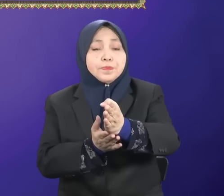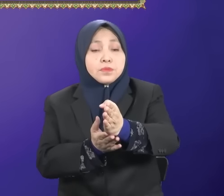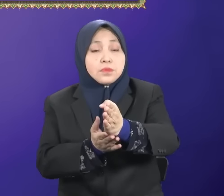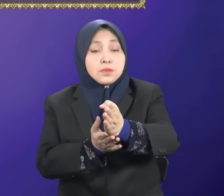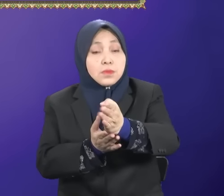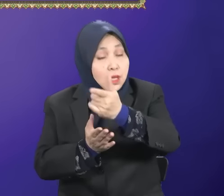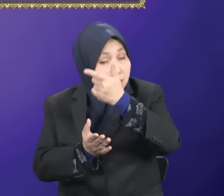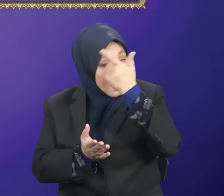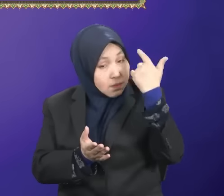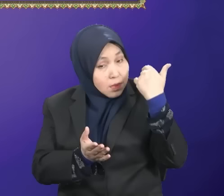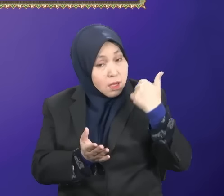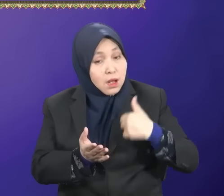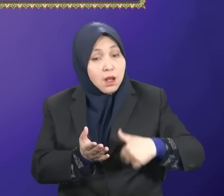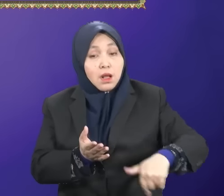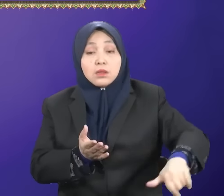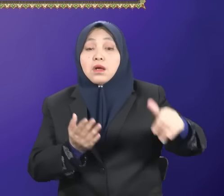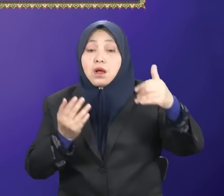walikultu